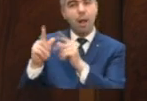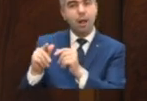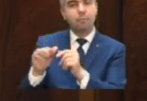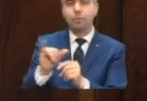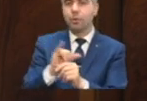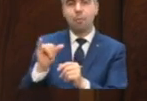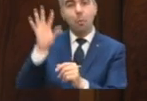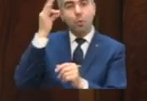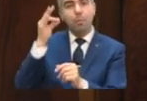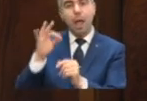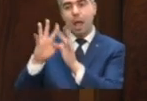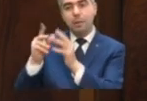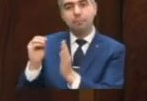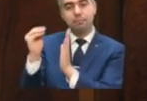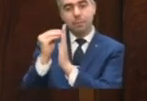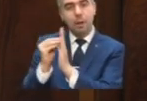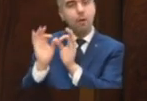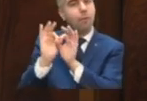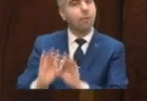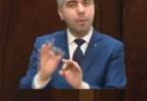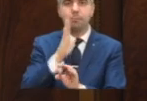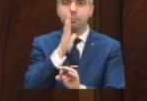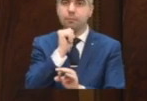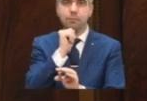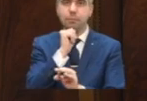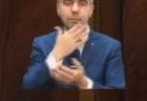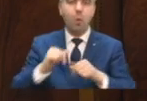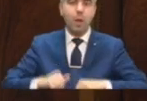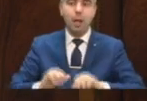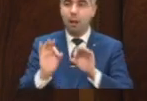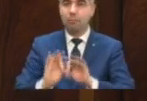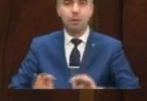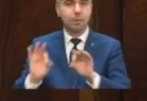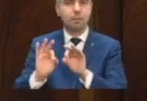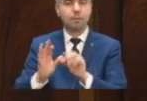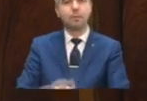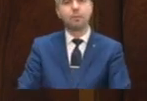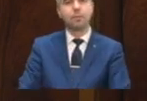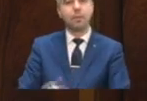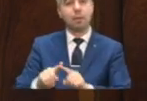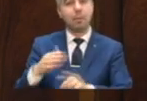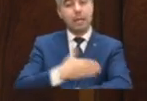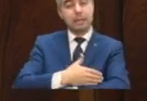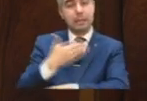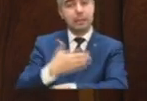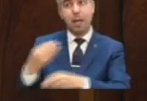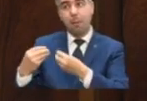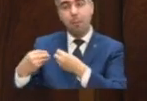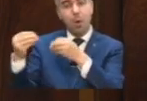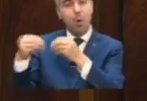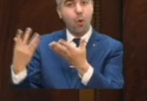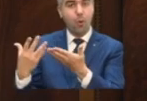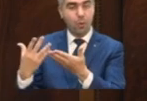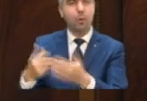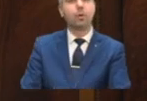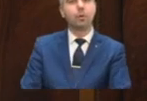الاش سي بي ولا عندنا ولا في لا سي ان اس اس، ما عرفتش فين كاينين. هاد التصدير اللي هضرت لكم عليه، هاد التصدير